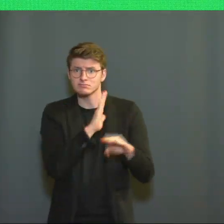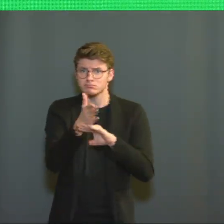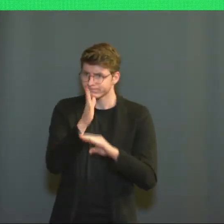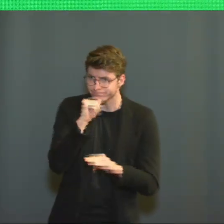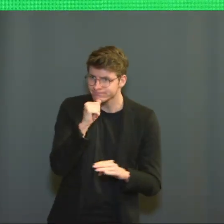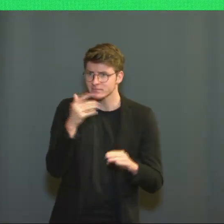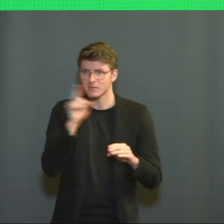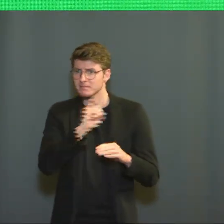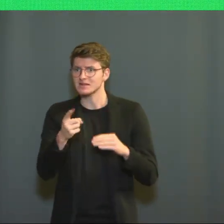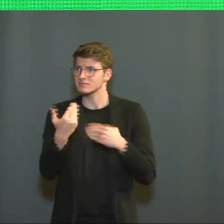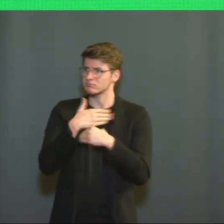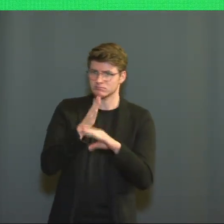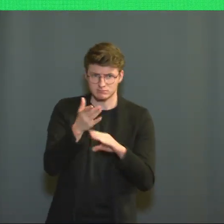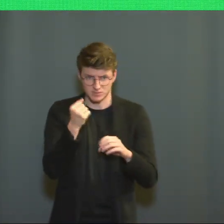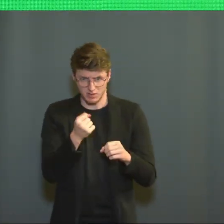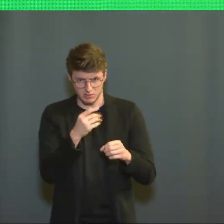zorgen dat dit niet het geval is?